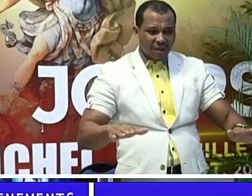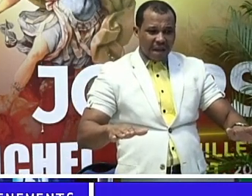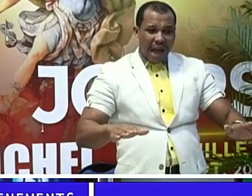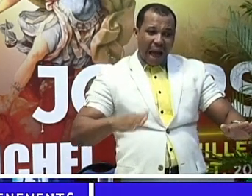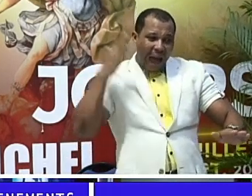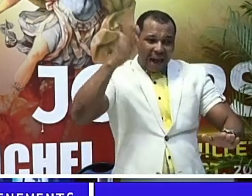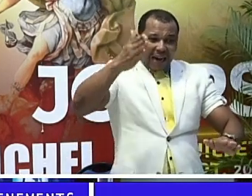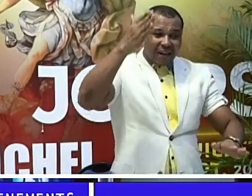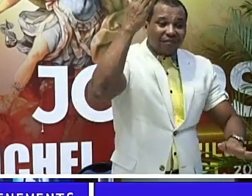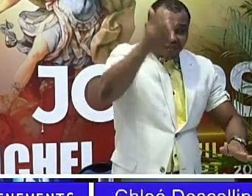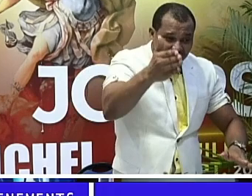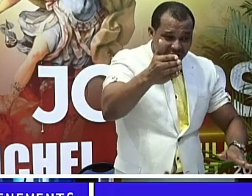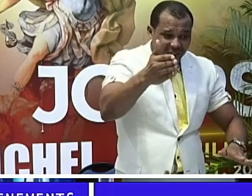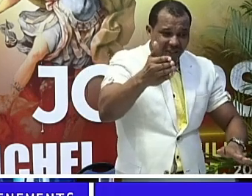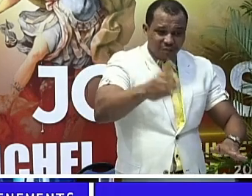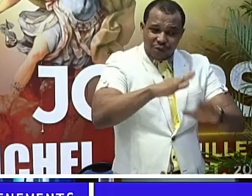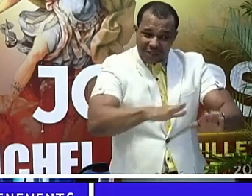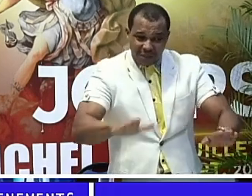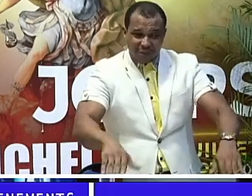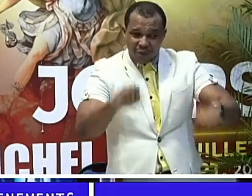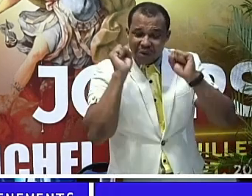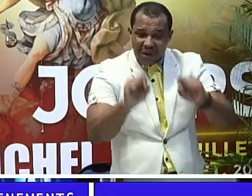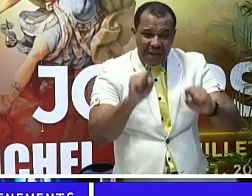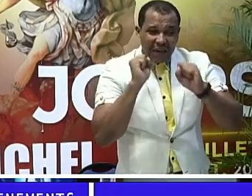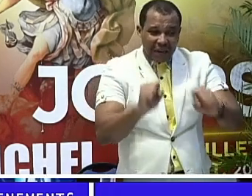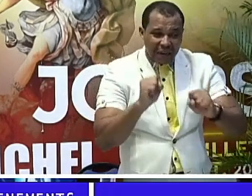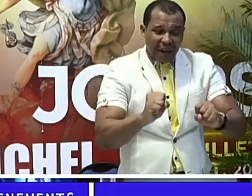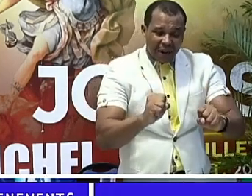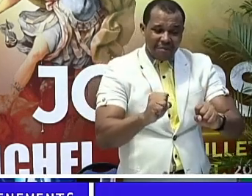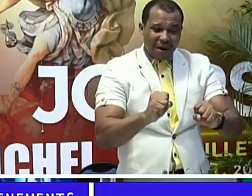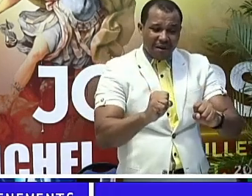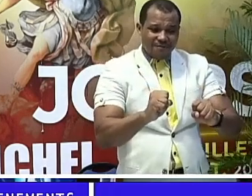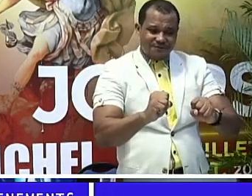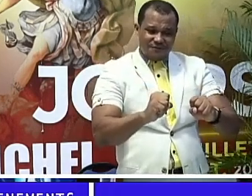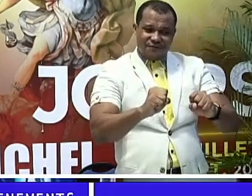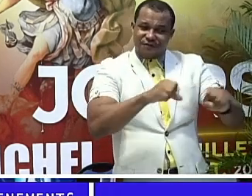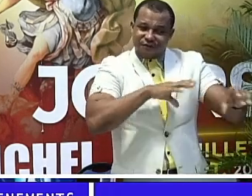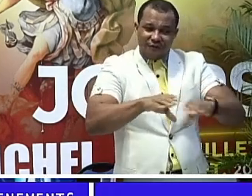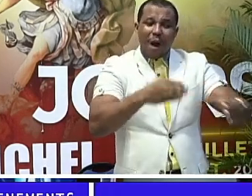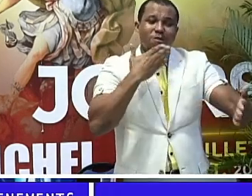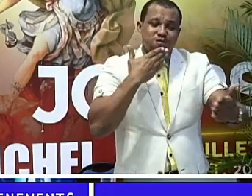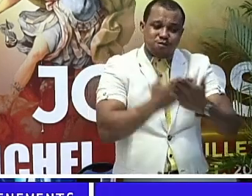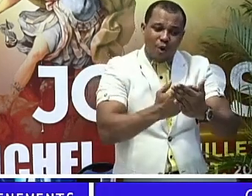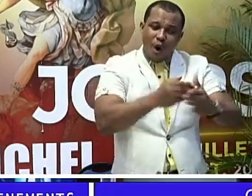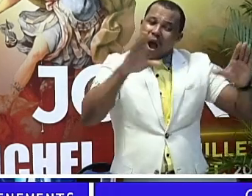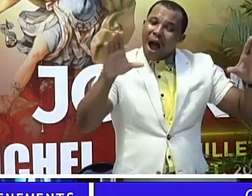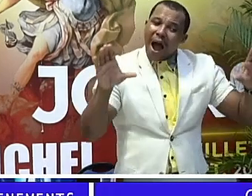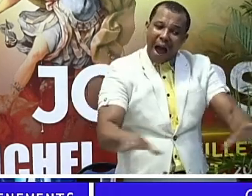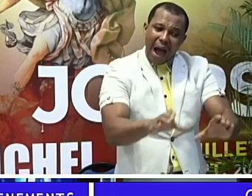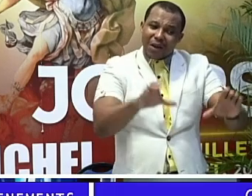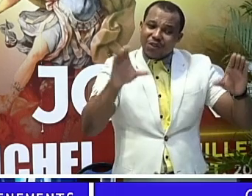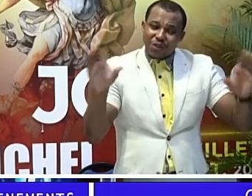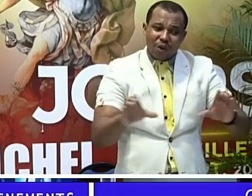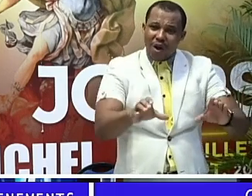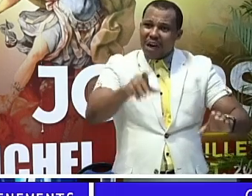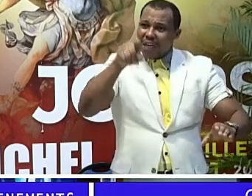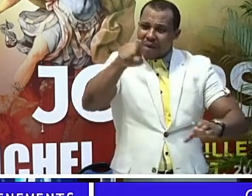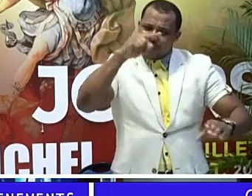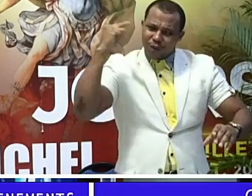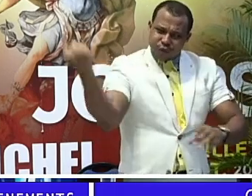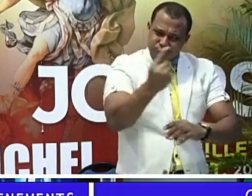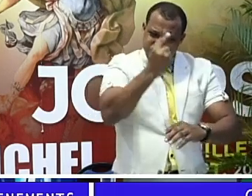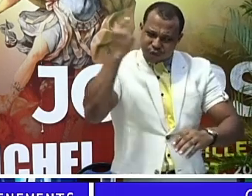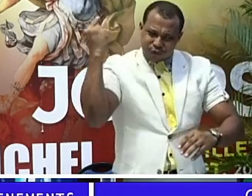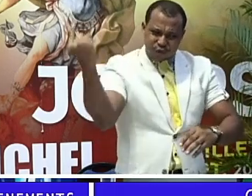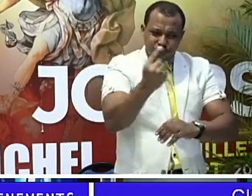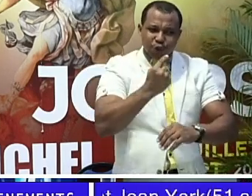ka passé qu'on y là. Moi toujours insister sur ça, jeune fille, jeune garçon qui a levé